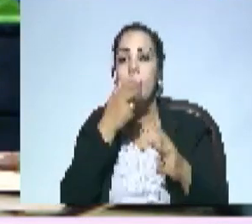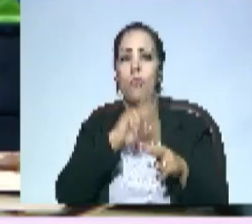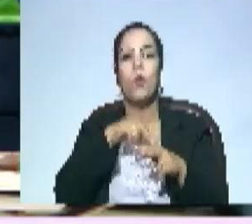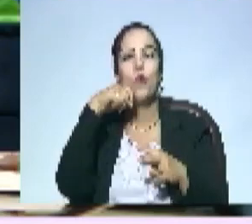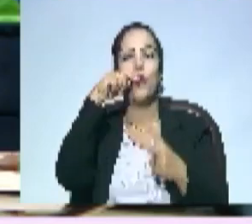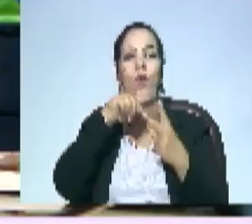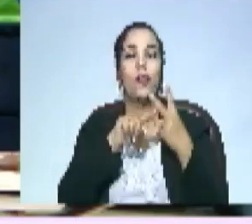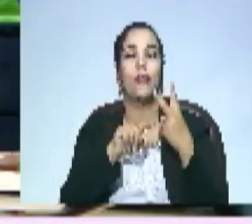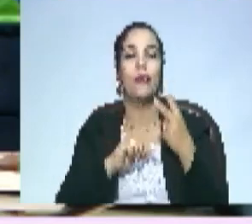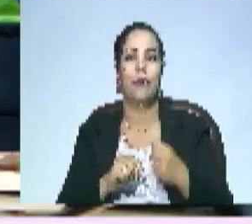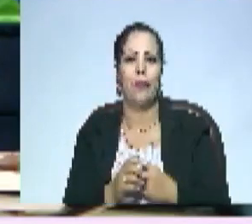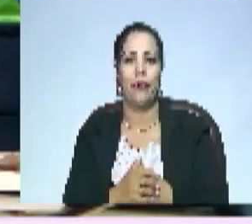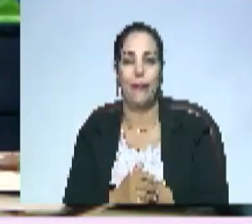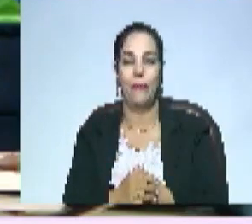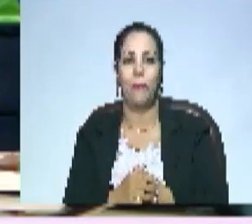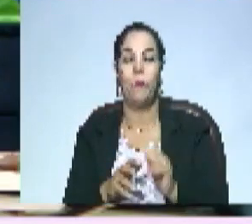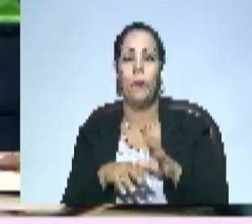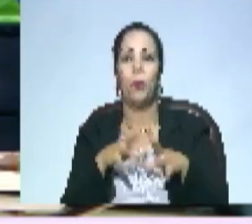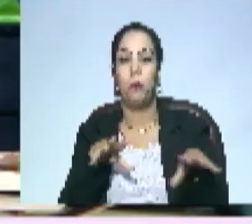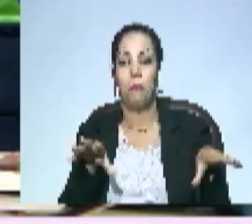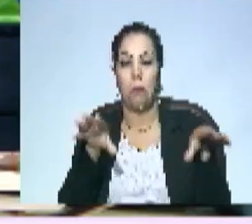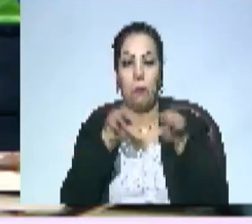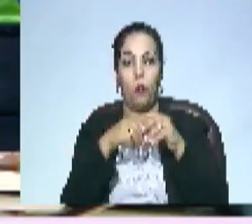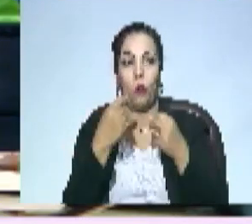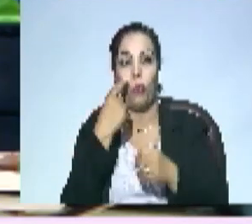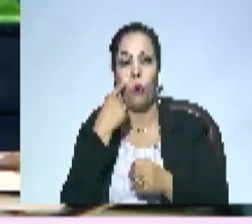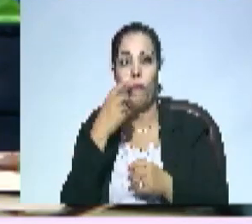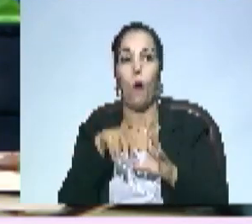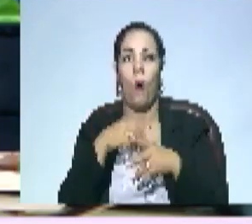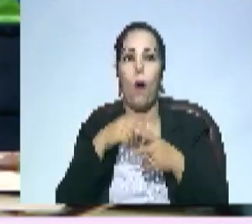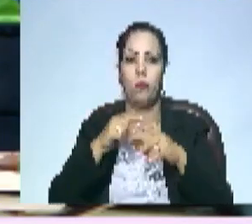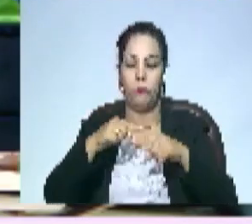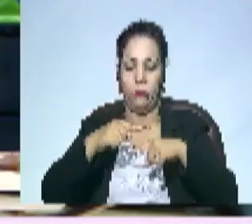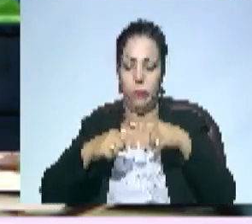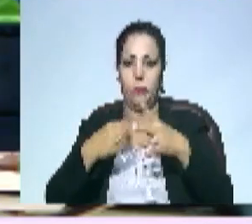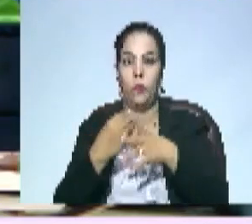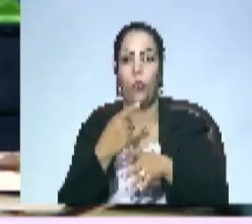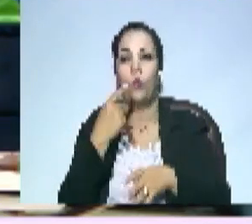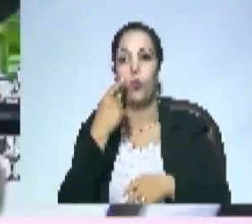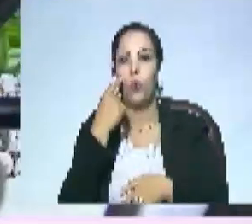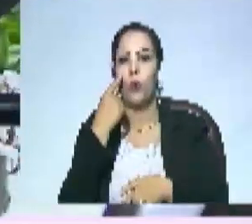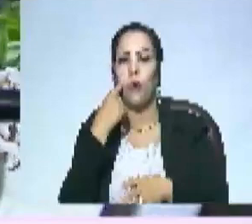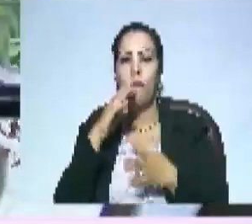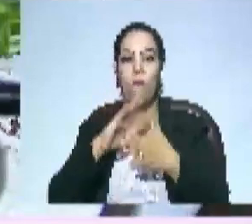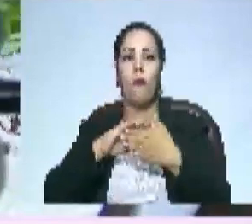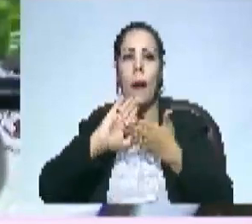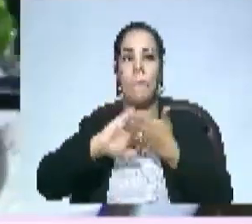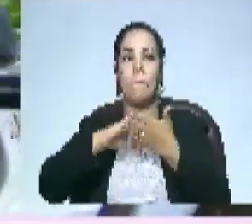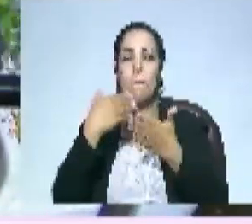فاحنا هناخد بقى الكلام ده كده نحطه في جوز الهند